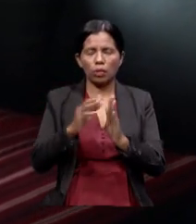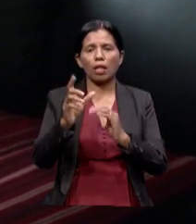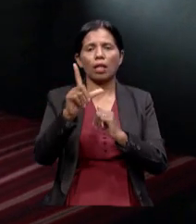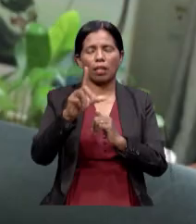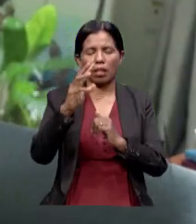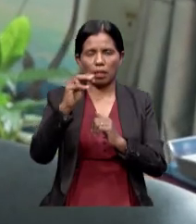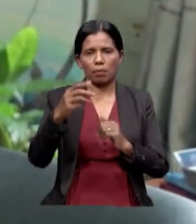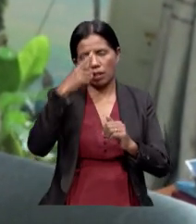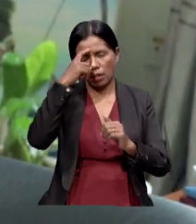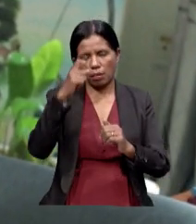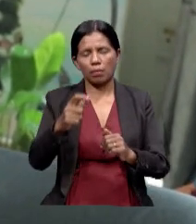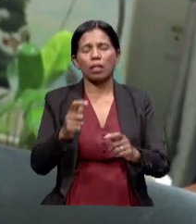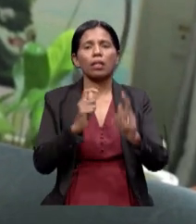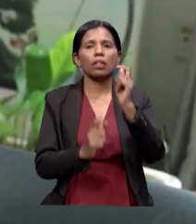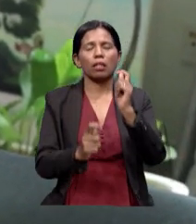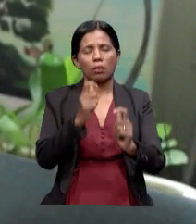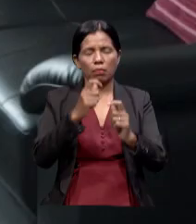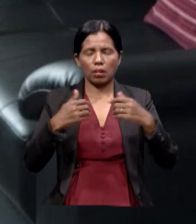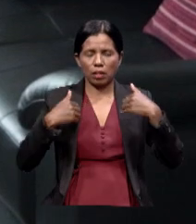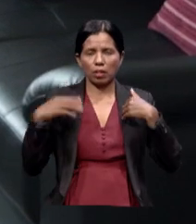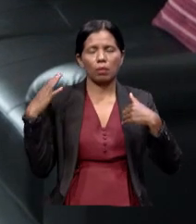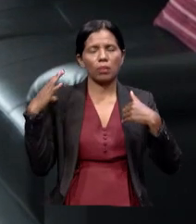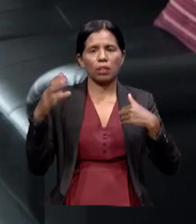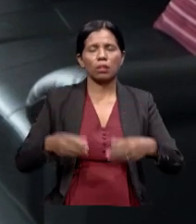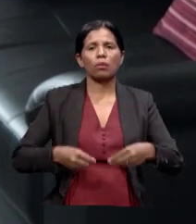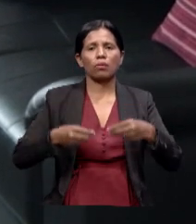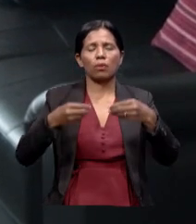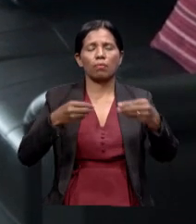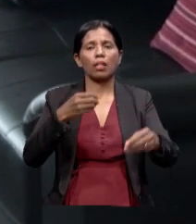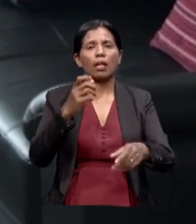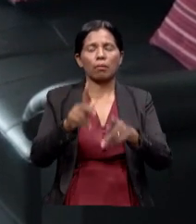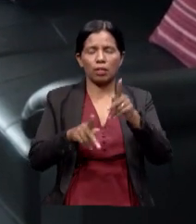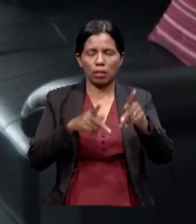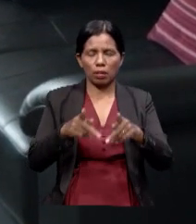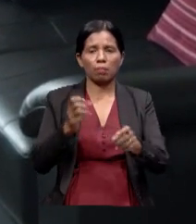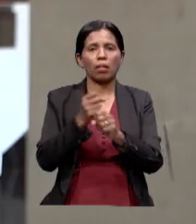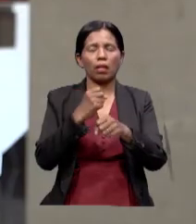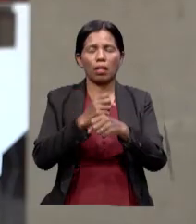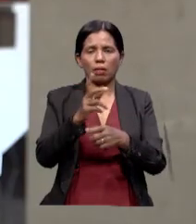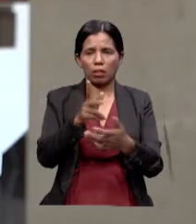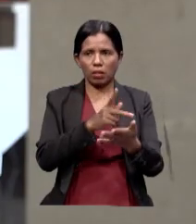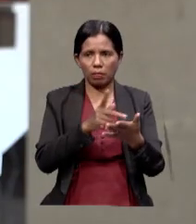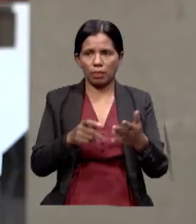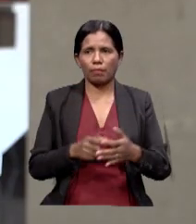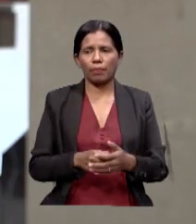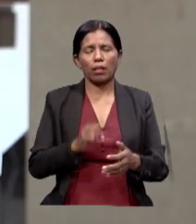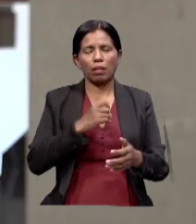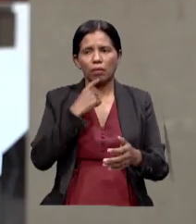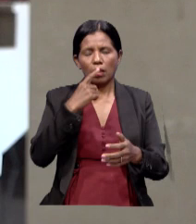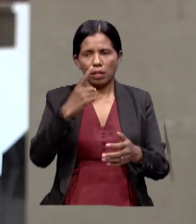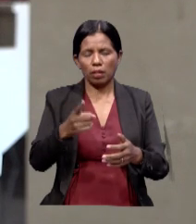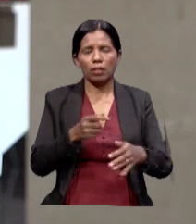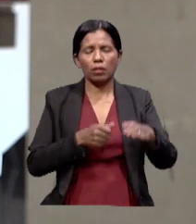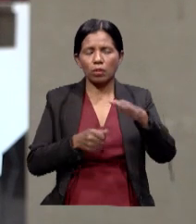maki ha kompetensia ho di fo justisa ba sidadang sirene be komete krimi. Masa orangnya ini memang orang ini longin. Ini super